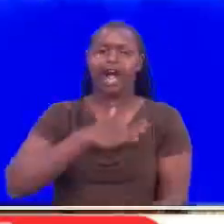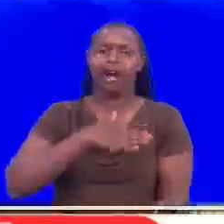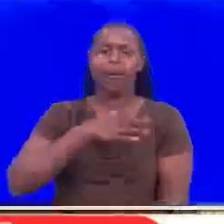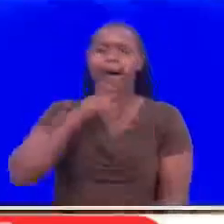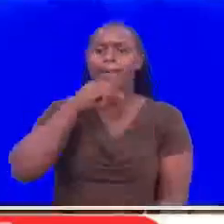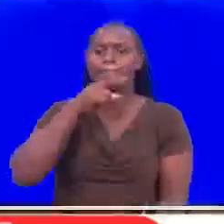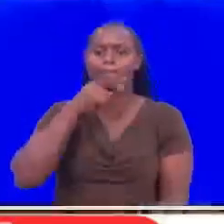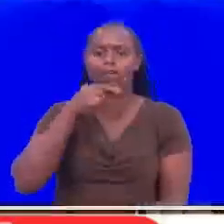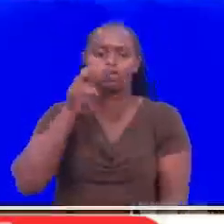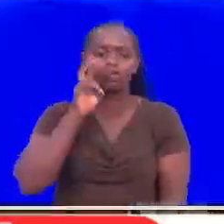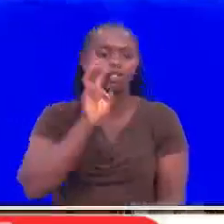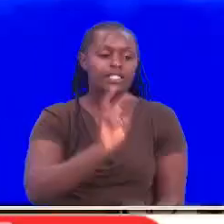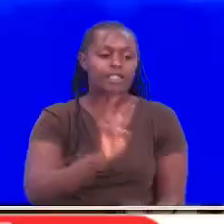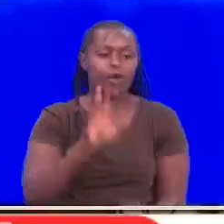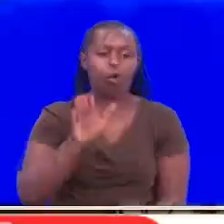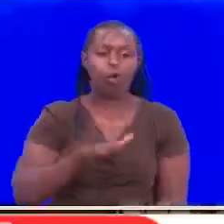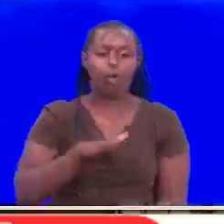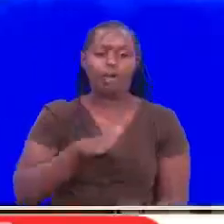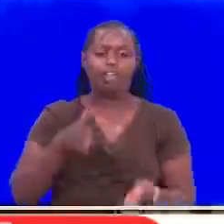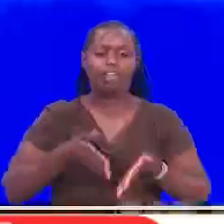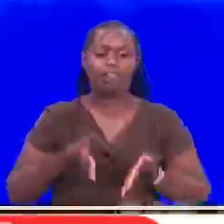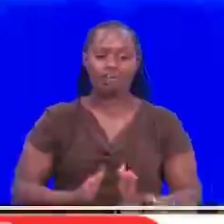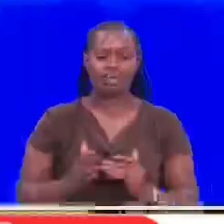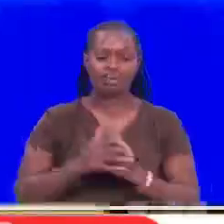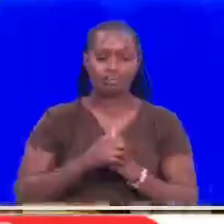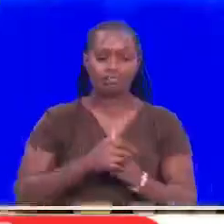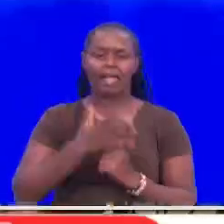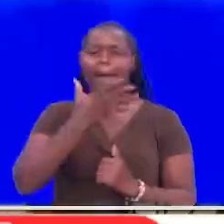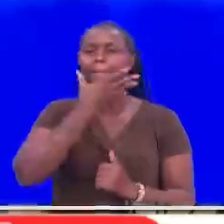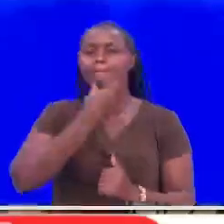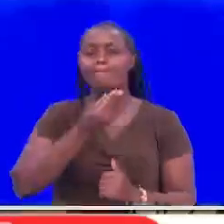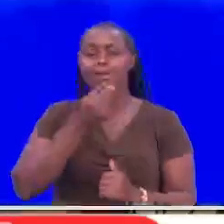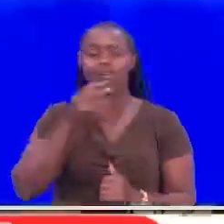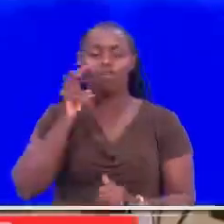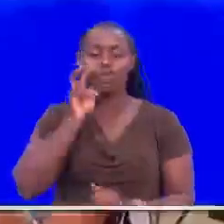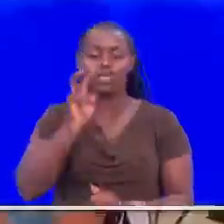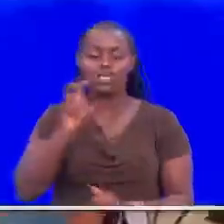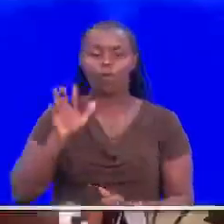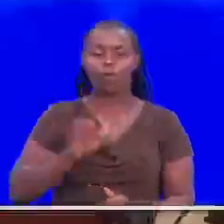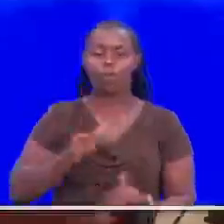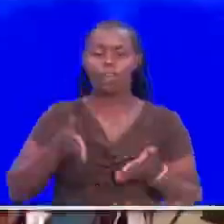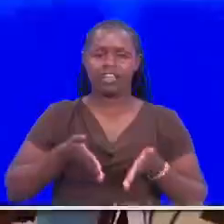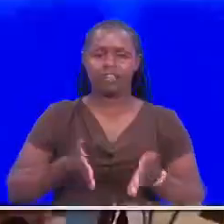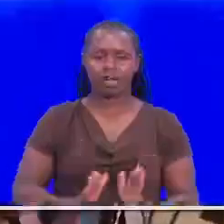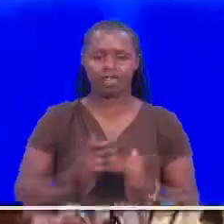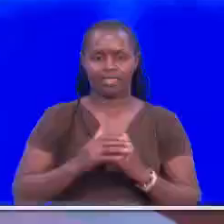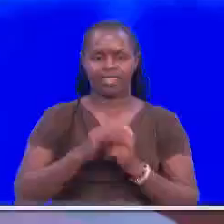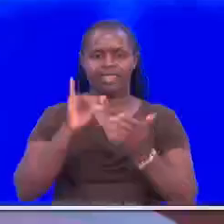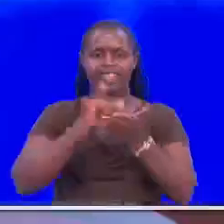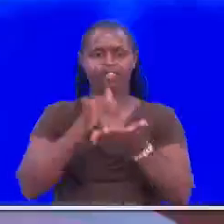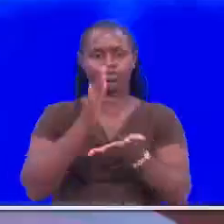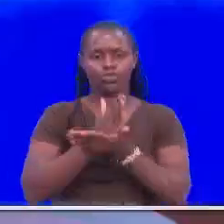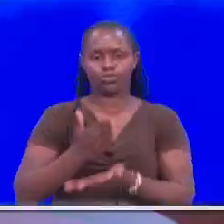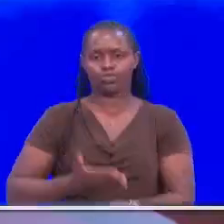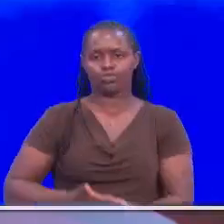mama akijifungua pale. Makosa. Waume wetu wanamuona mama akijifungua pale. Hii kitu imetutia uchungu.